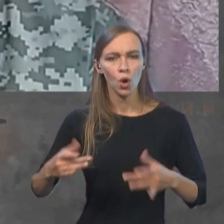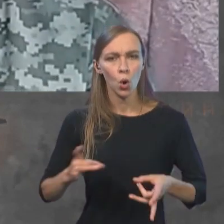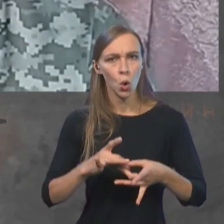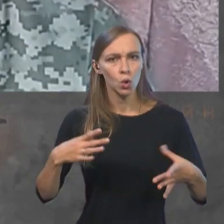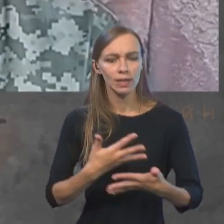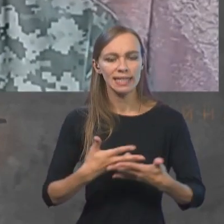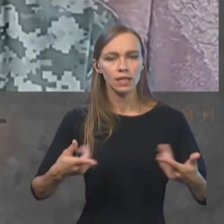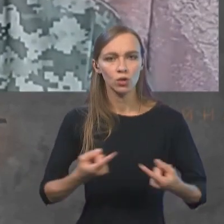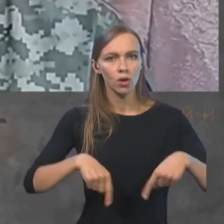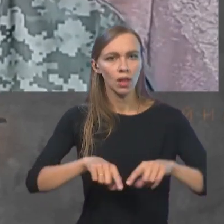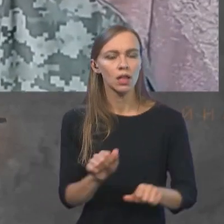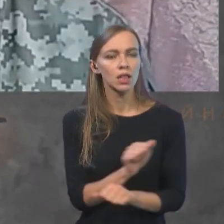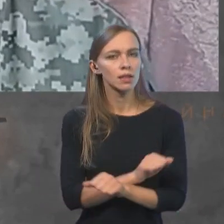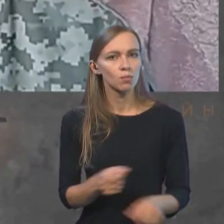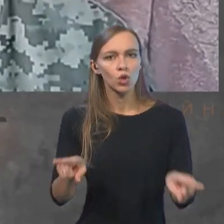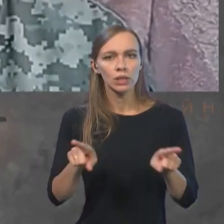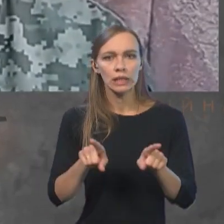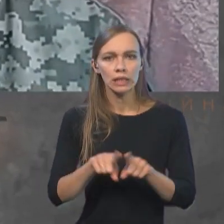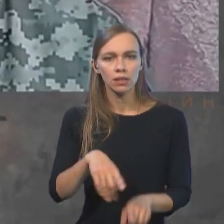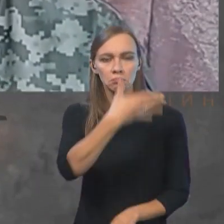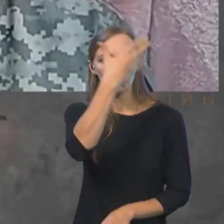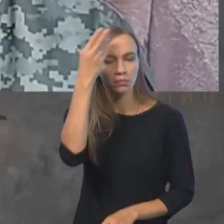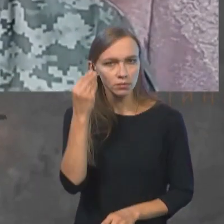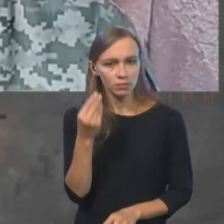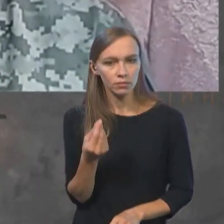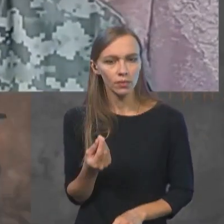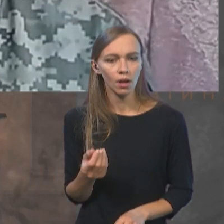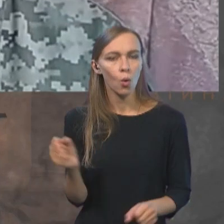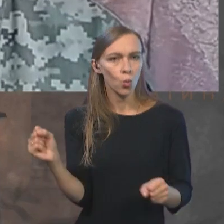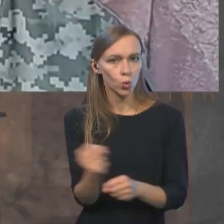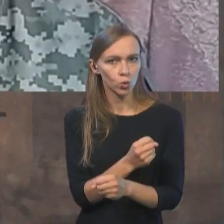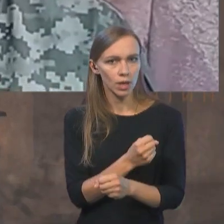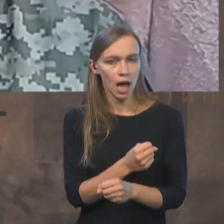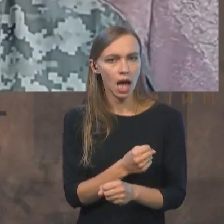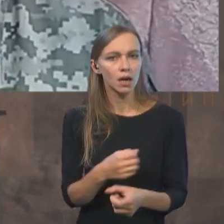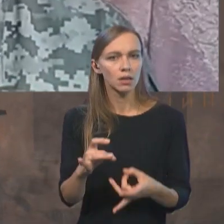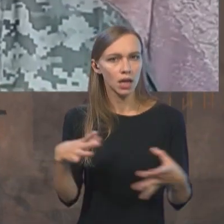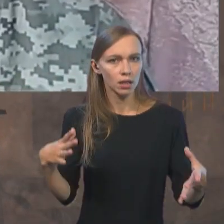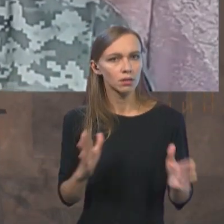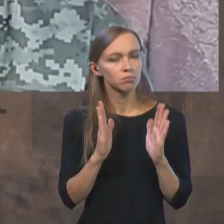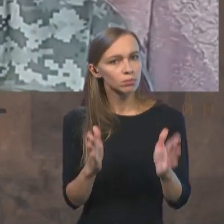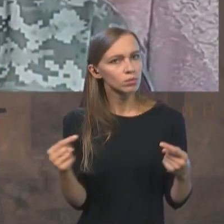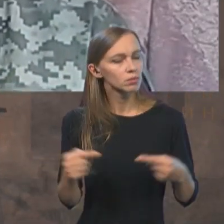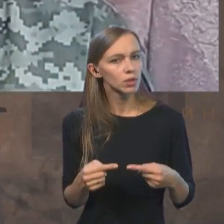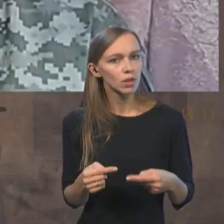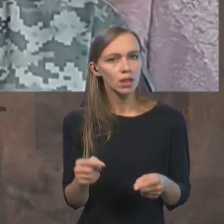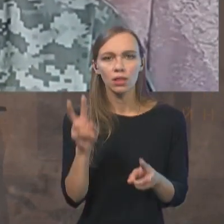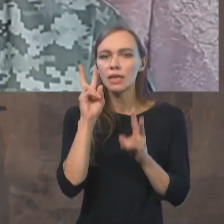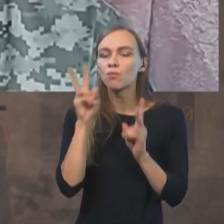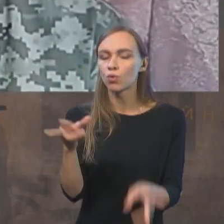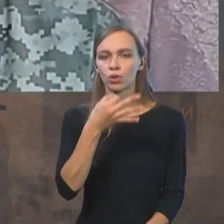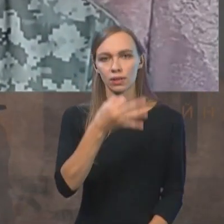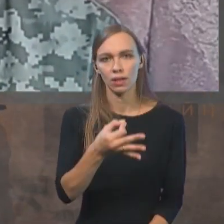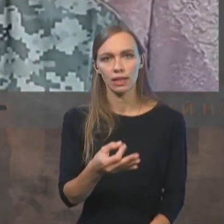цим нехтувати. Чи станеться ядерний удар в принципі? На мій погляд, я не можу цього сказати. Це, напевно, знає